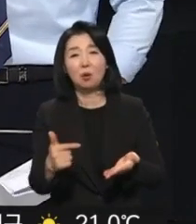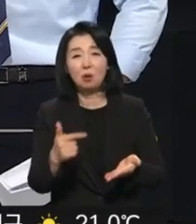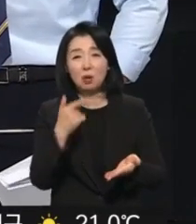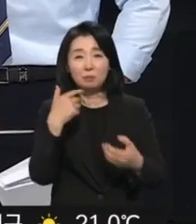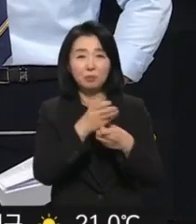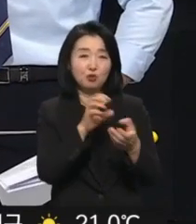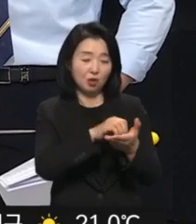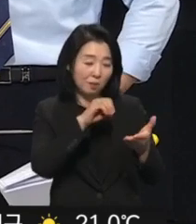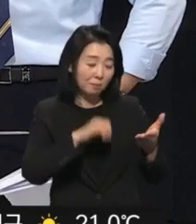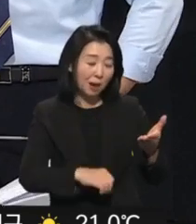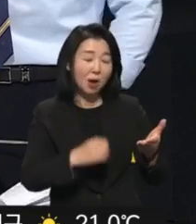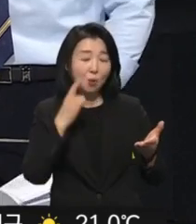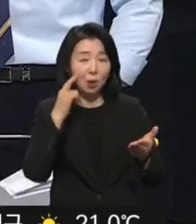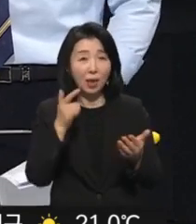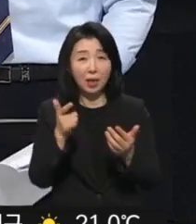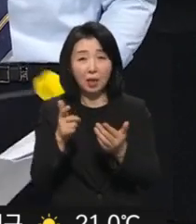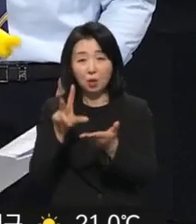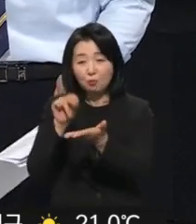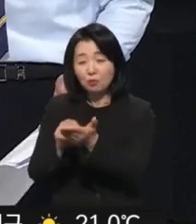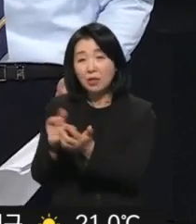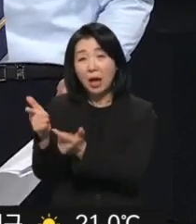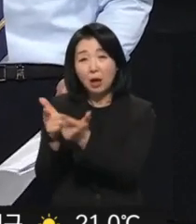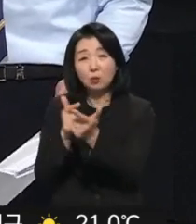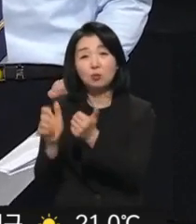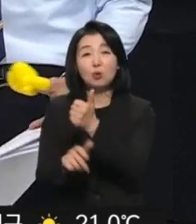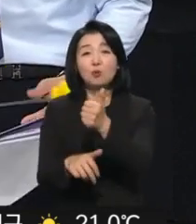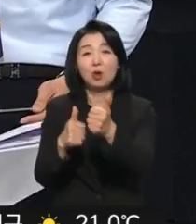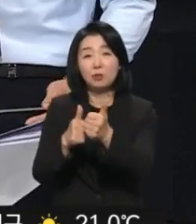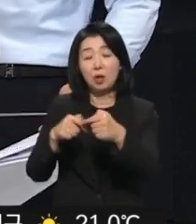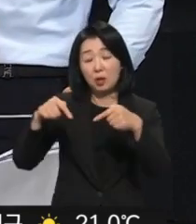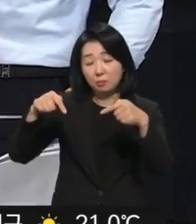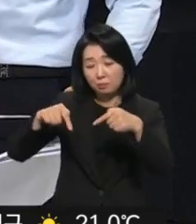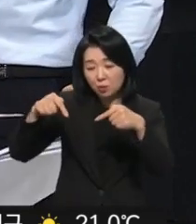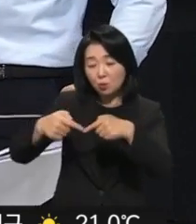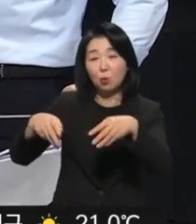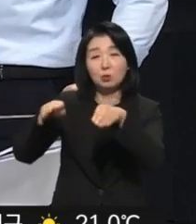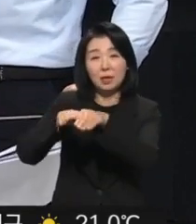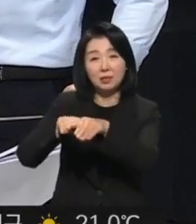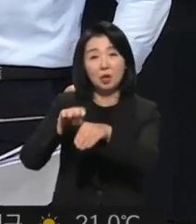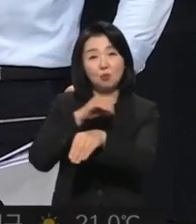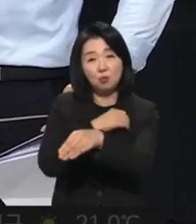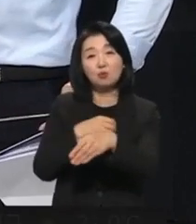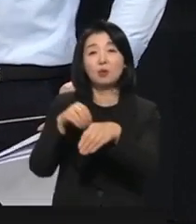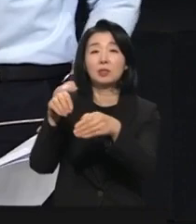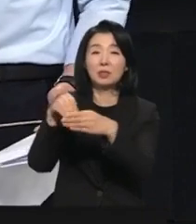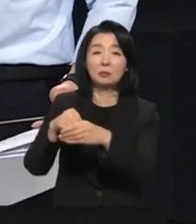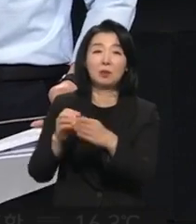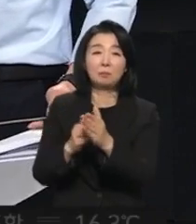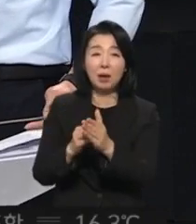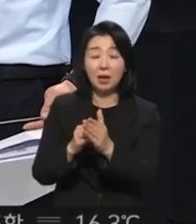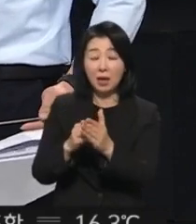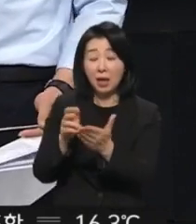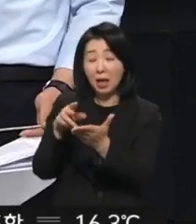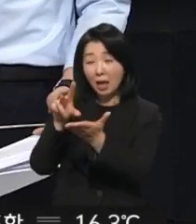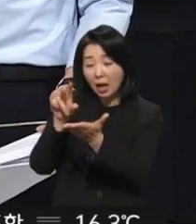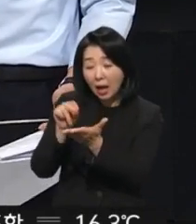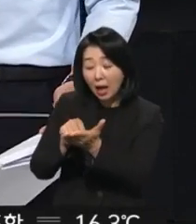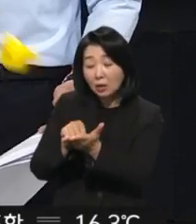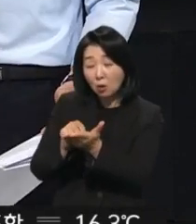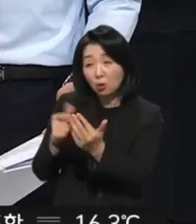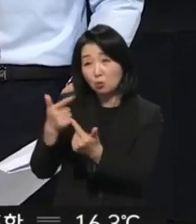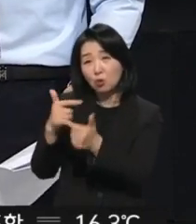의원은 안건조정위원회에 이 비교섭단체 의원 몫으로 참석을 하면서 안건조정위를